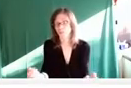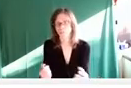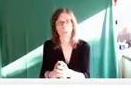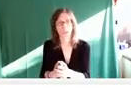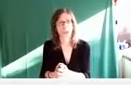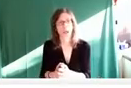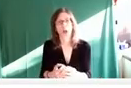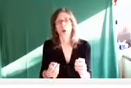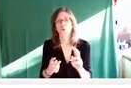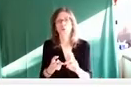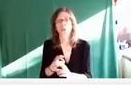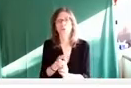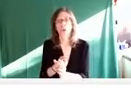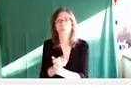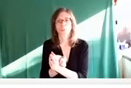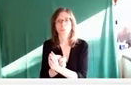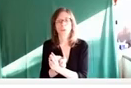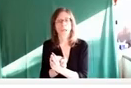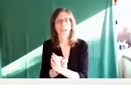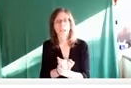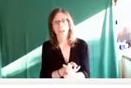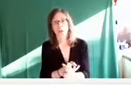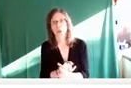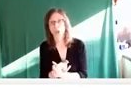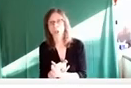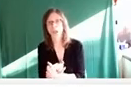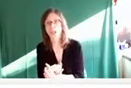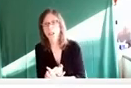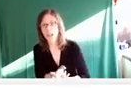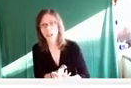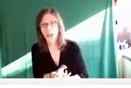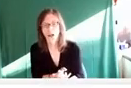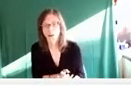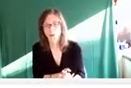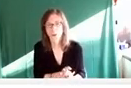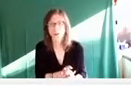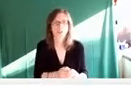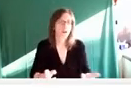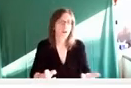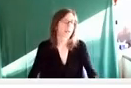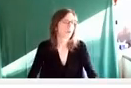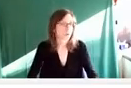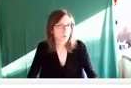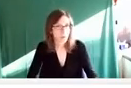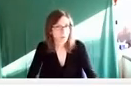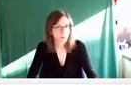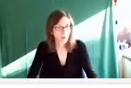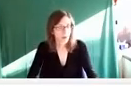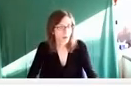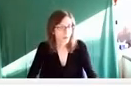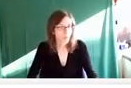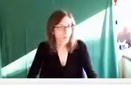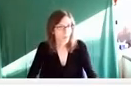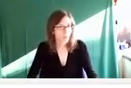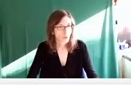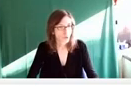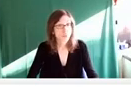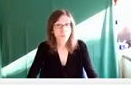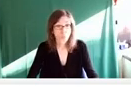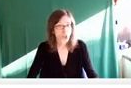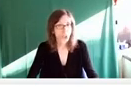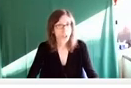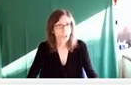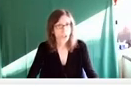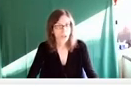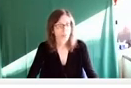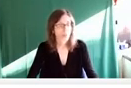aussi. Deuxième bonne pratique, s'organiser. Donc, ça, là, c'est vraiment des conseils que tout le